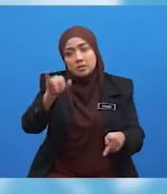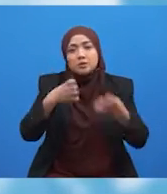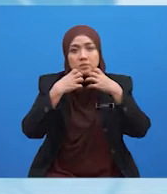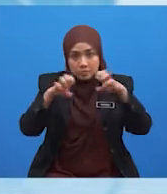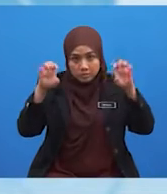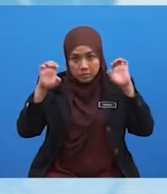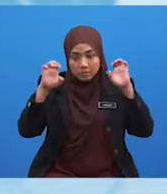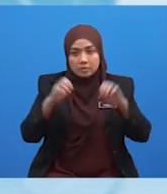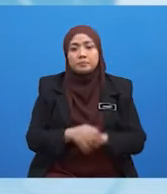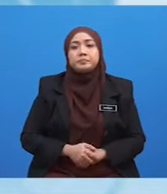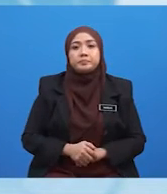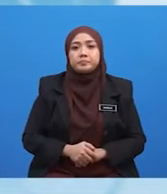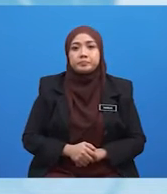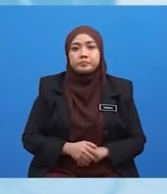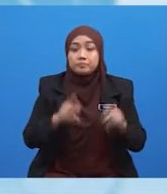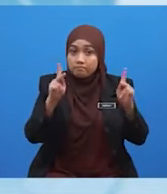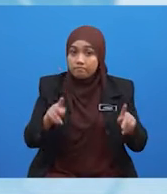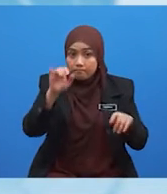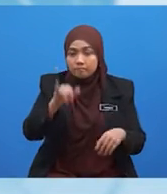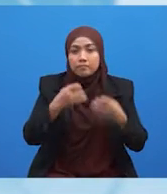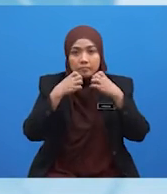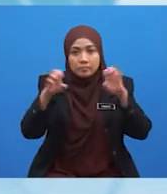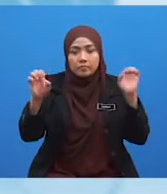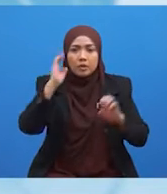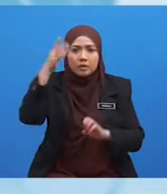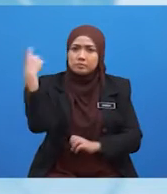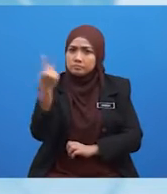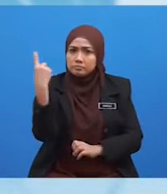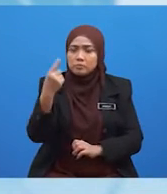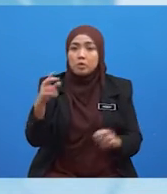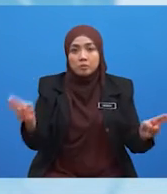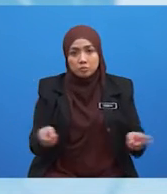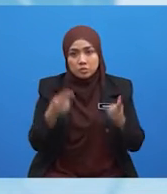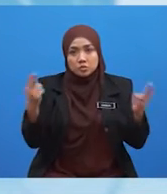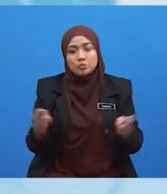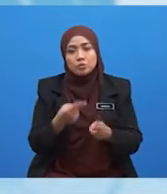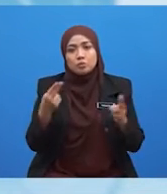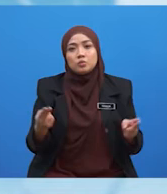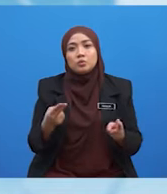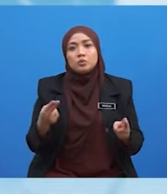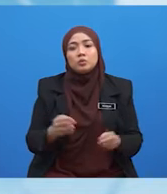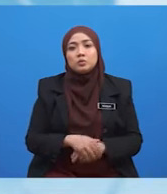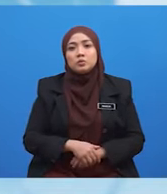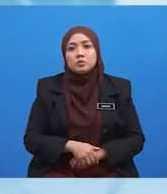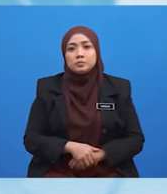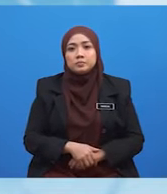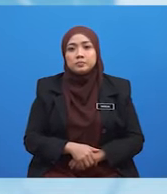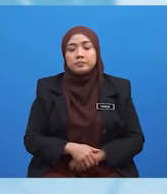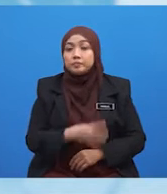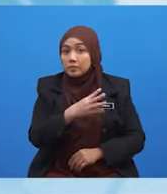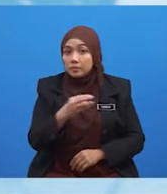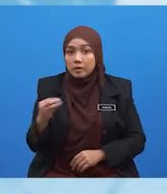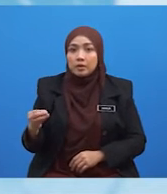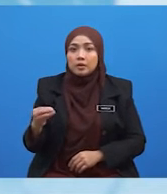yang cemerlang Ingatlah bahwa pelajar yang cemerlang akan sentiasa berusaha tanpa mengenal artinya umum